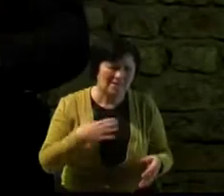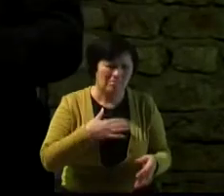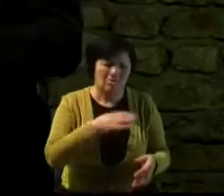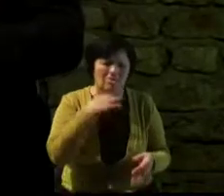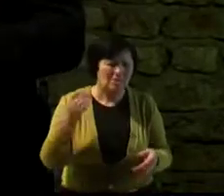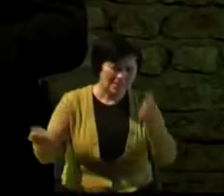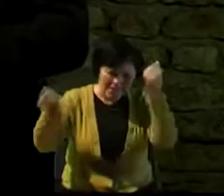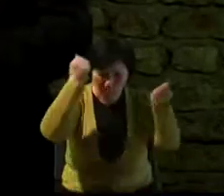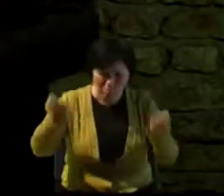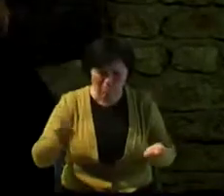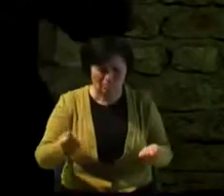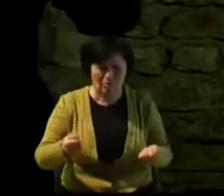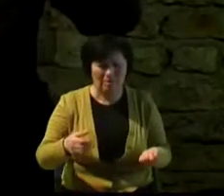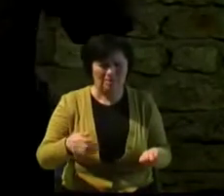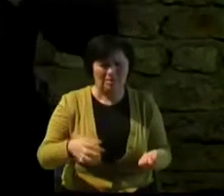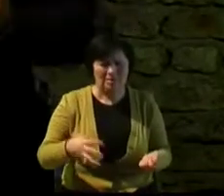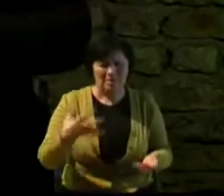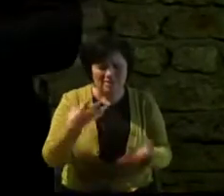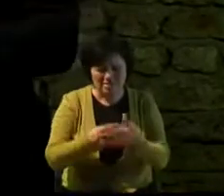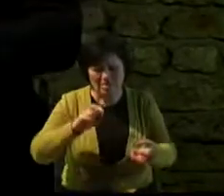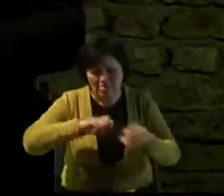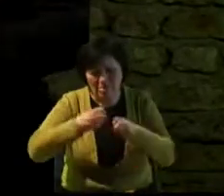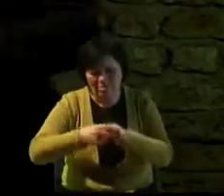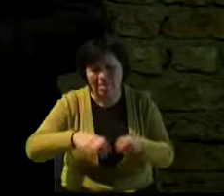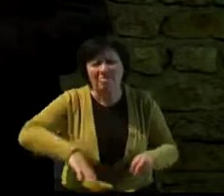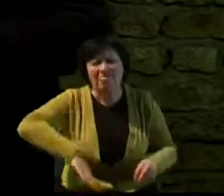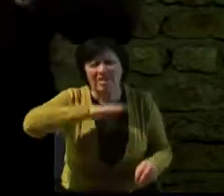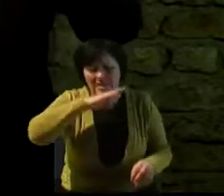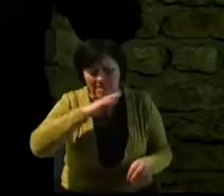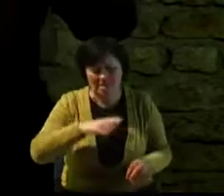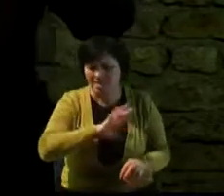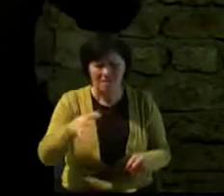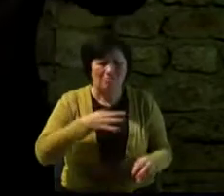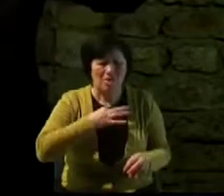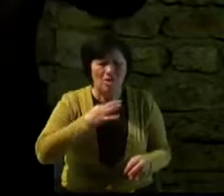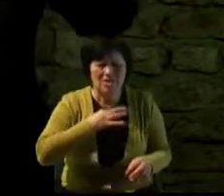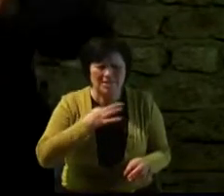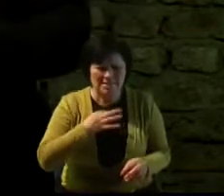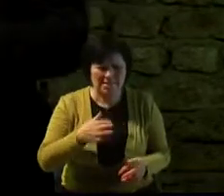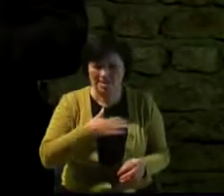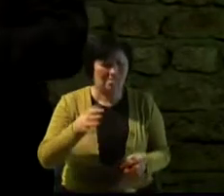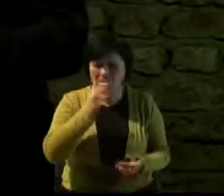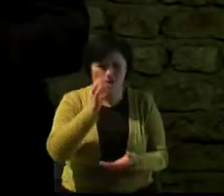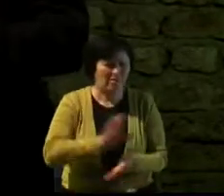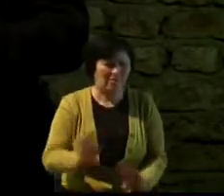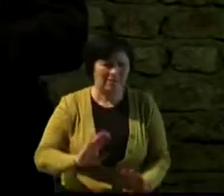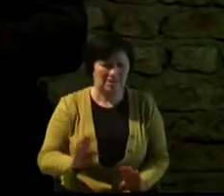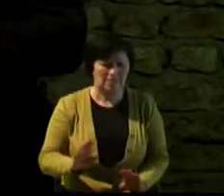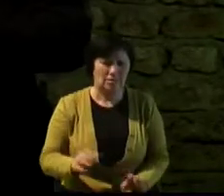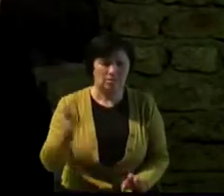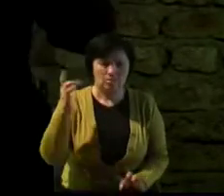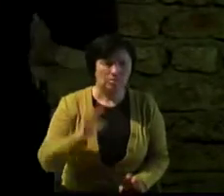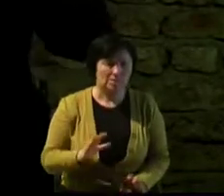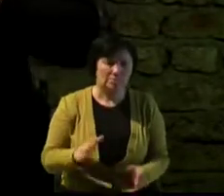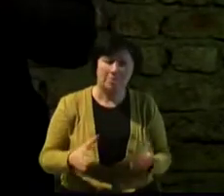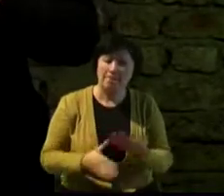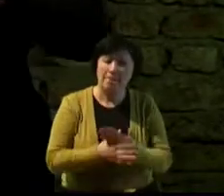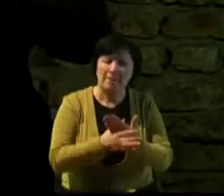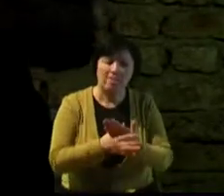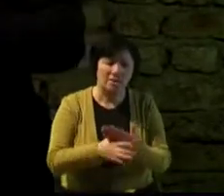собрания или богослужения. И мы видим, что для Бога нет разницы, это домашняя группа, это